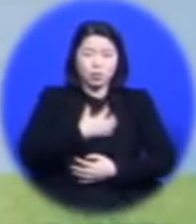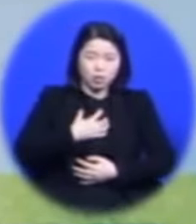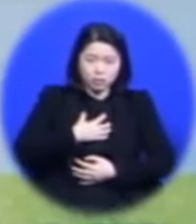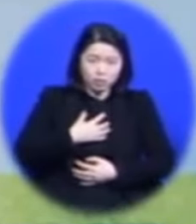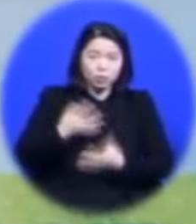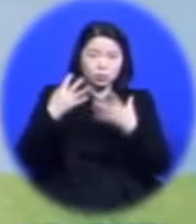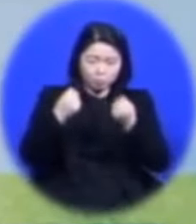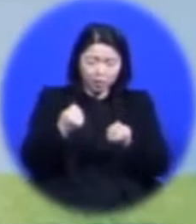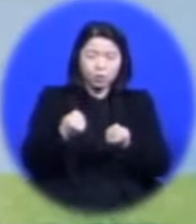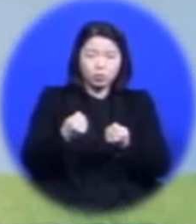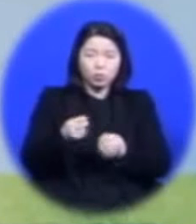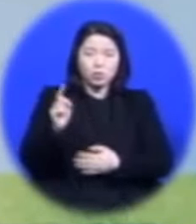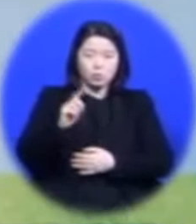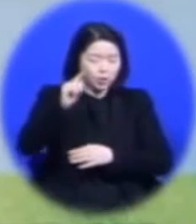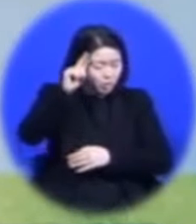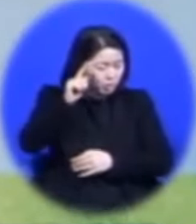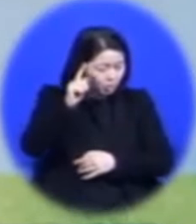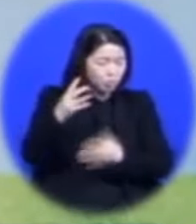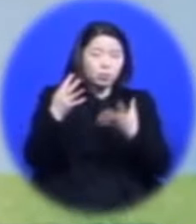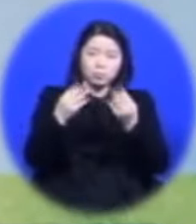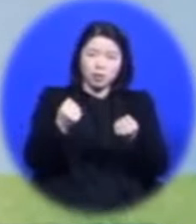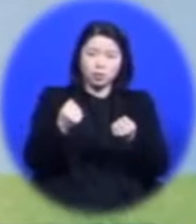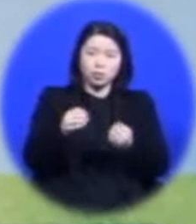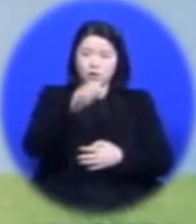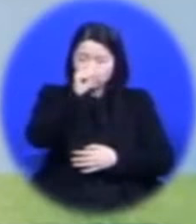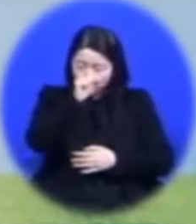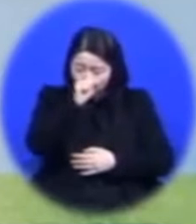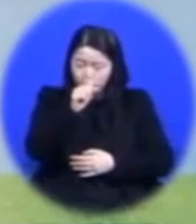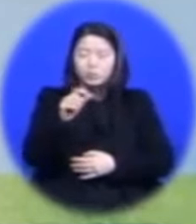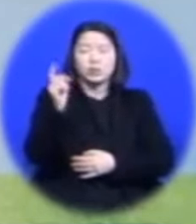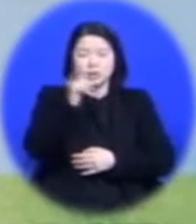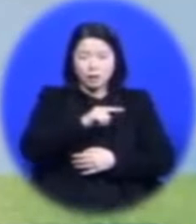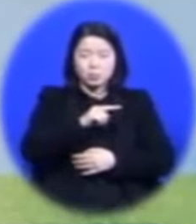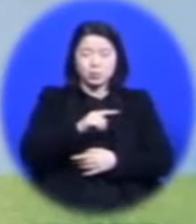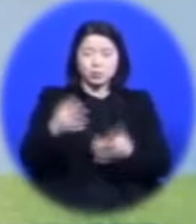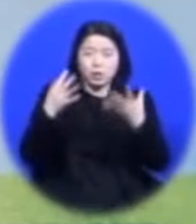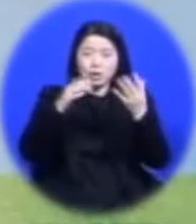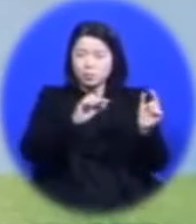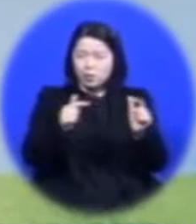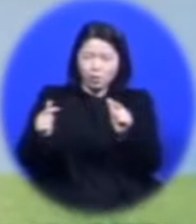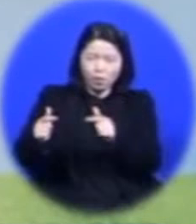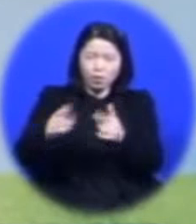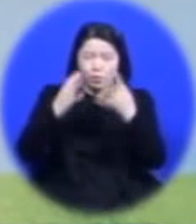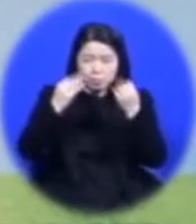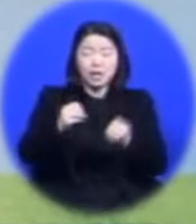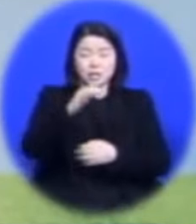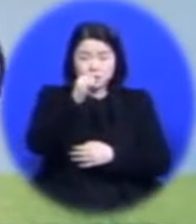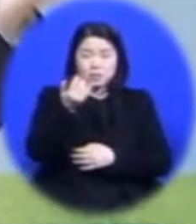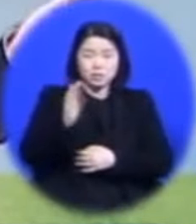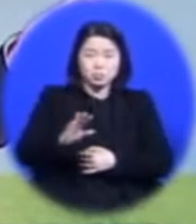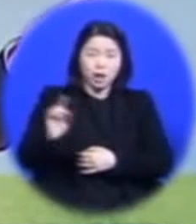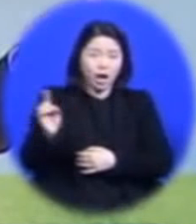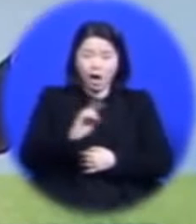것도 있었고 뭐 신경 쓰는 것도 있었고 뭐 좋은 것도 나쁜 것도 뭐 많았지요 아무 생각이 없어